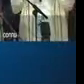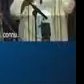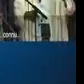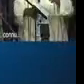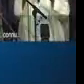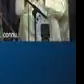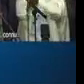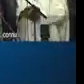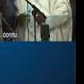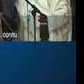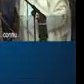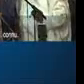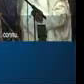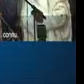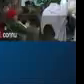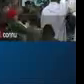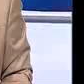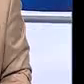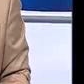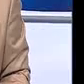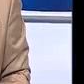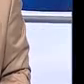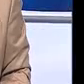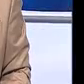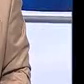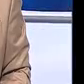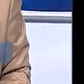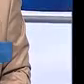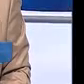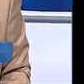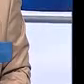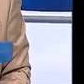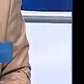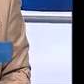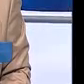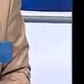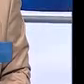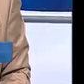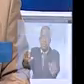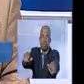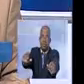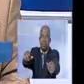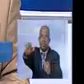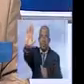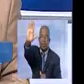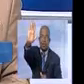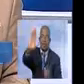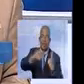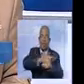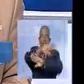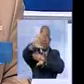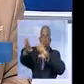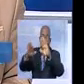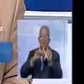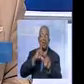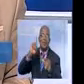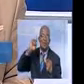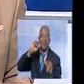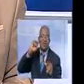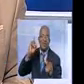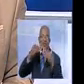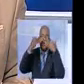de l'opposition au Nigeria. Mesdames et messieurs, bienvenue et merci de regarder RTI